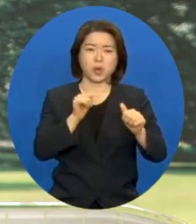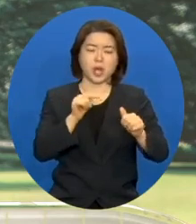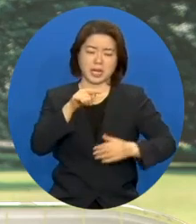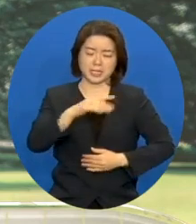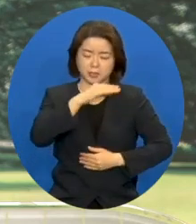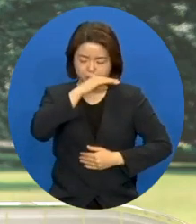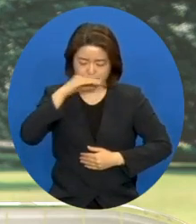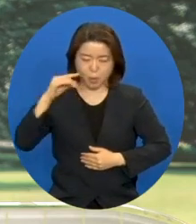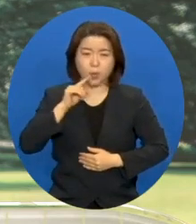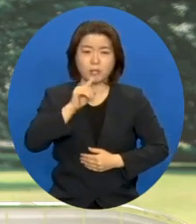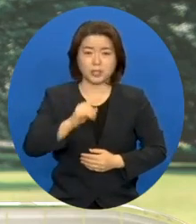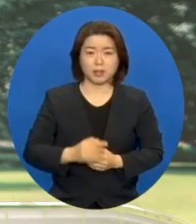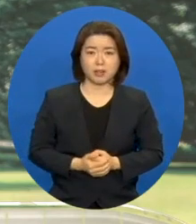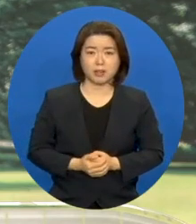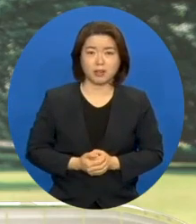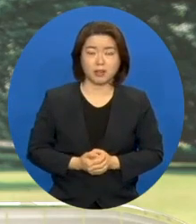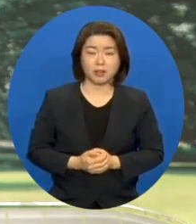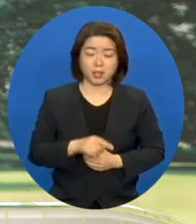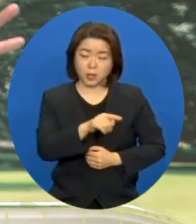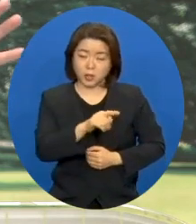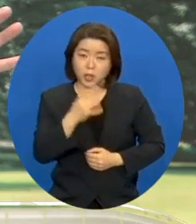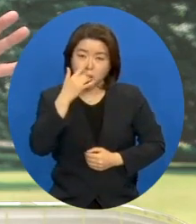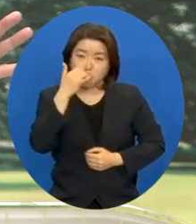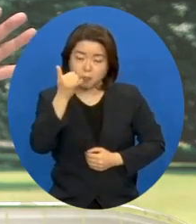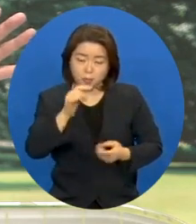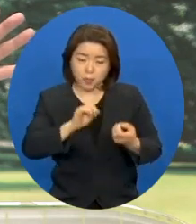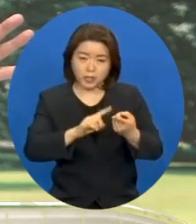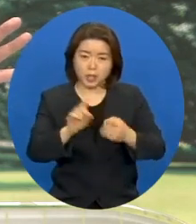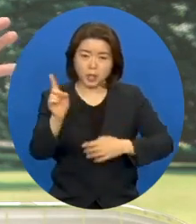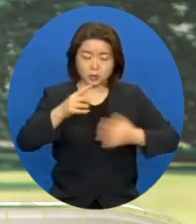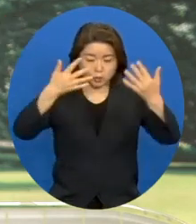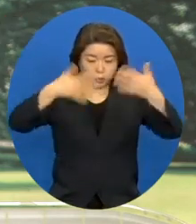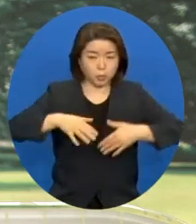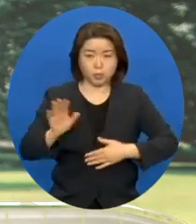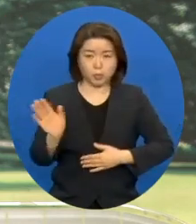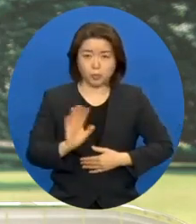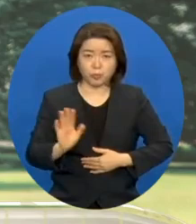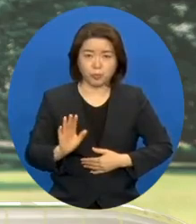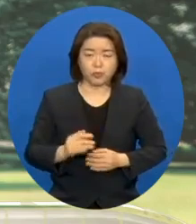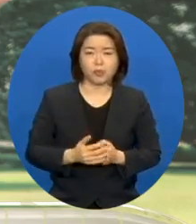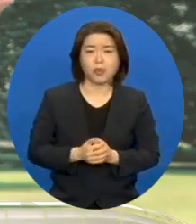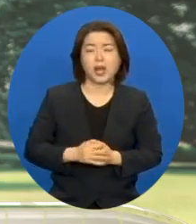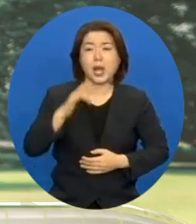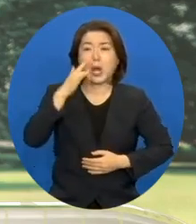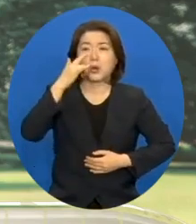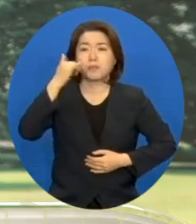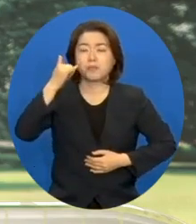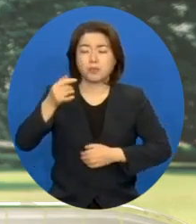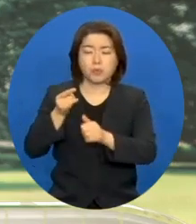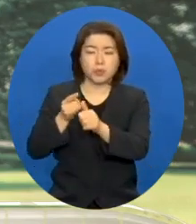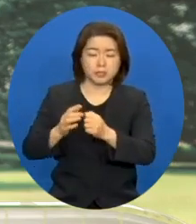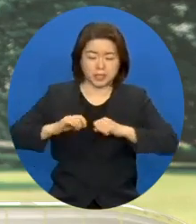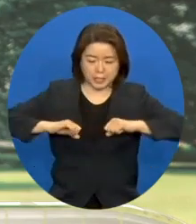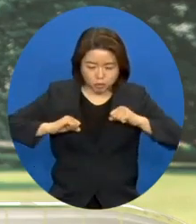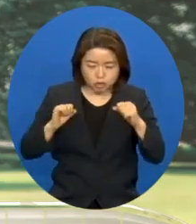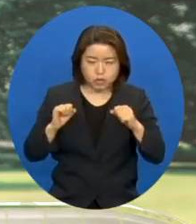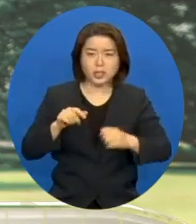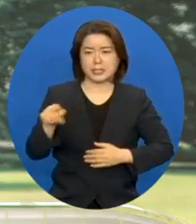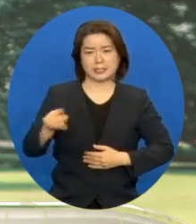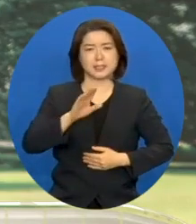옳으니라. 여기에 어떤 부모에 대한 어떤 조건이 없습니다. 부모님에게 순종하는 것이 그냥 옳다는